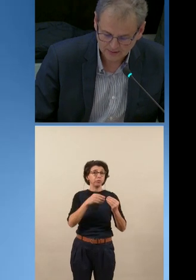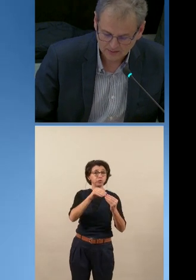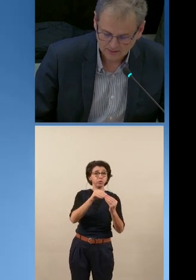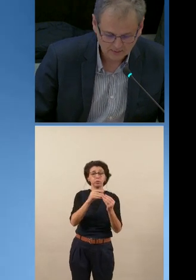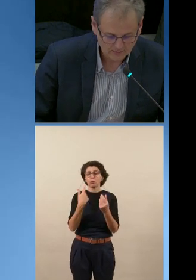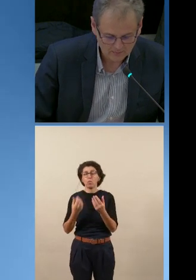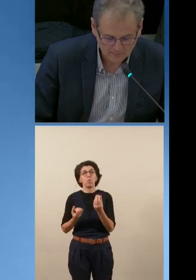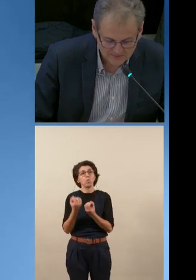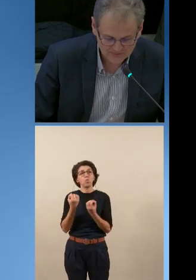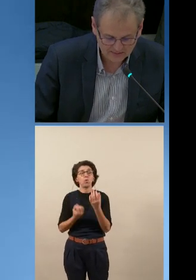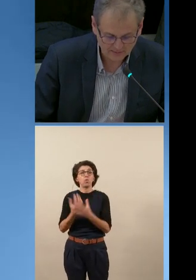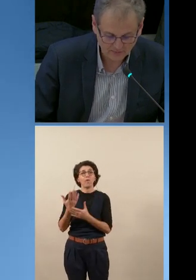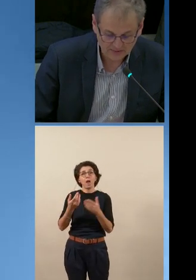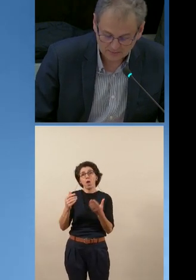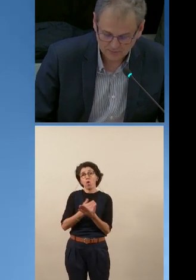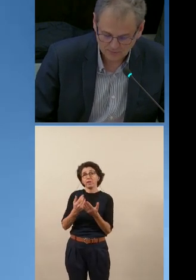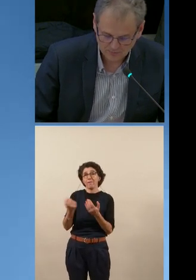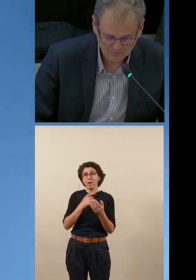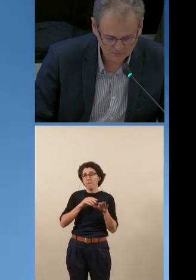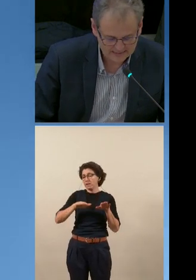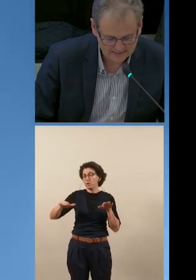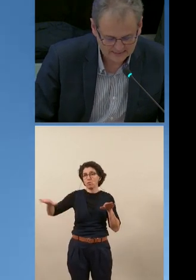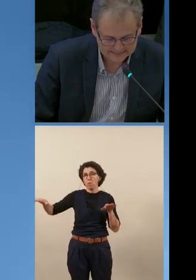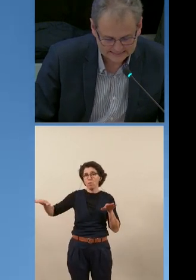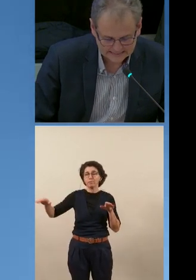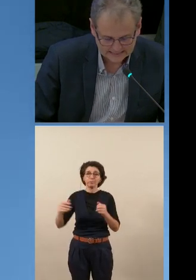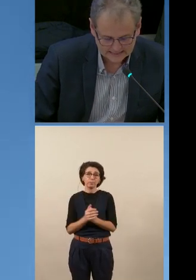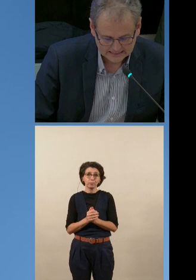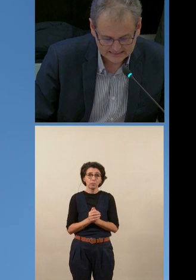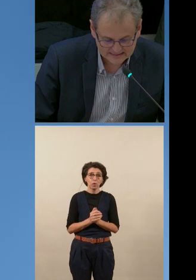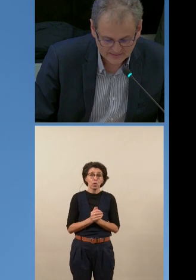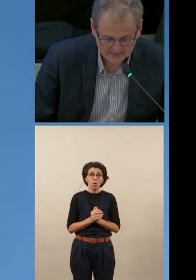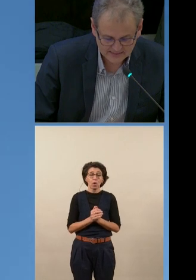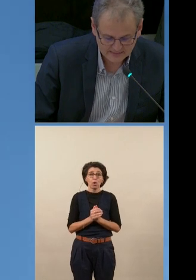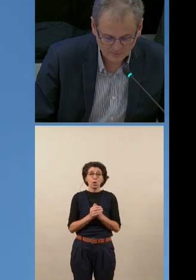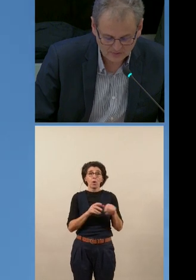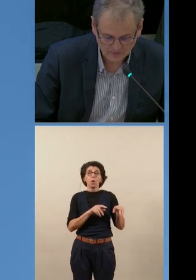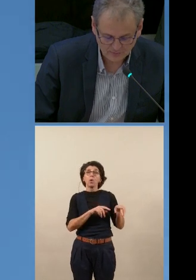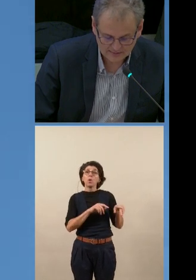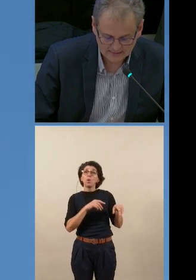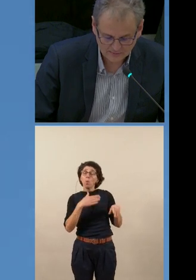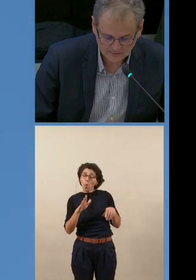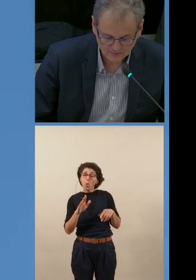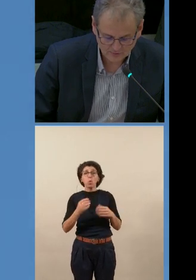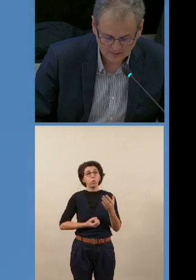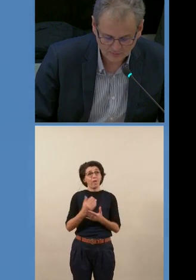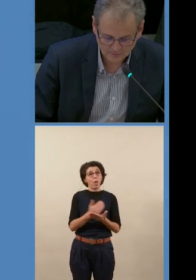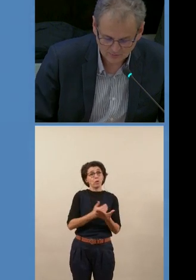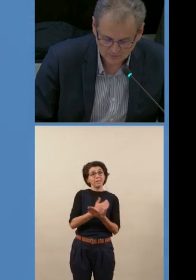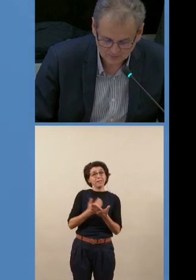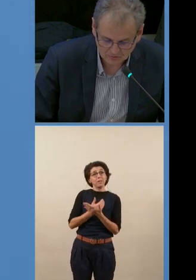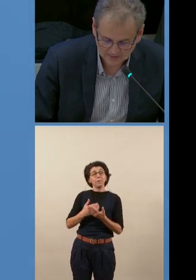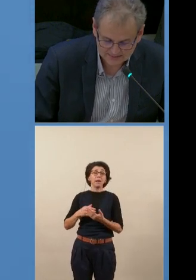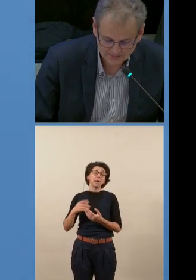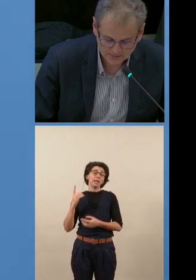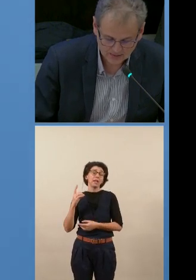stationnement une baisse de certaines recettes que nous devons inscrire la stabilité des dotations de l'État la dotation générale de